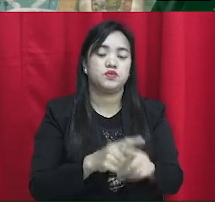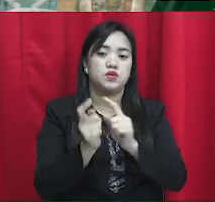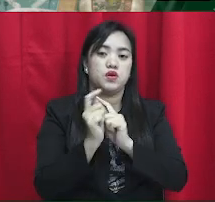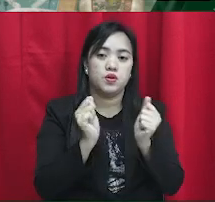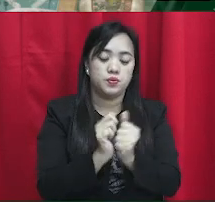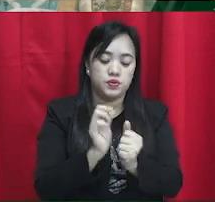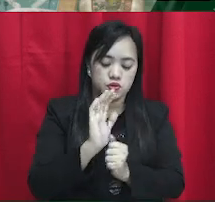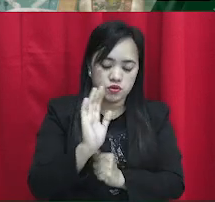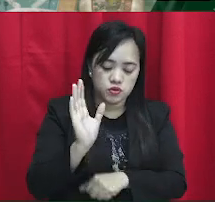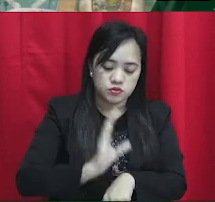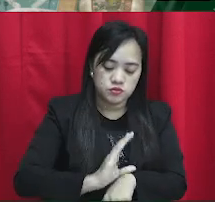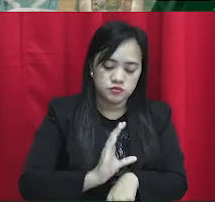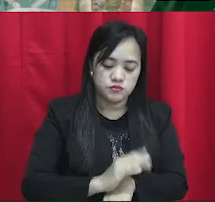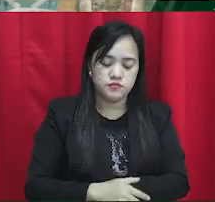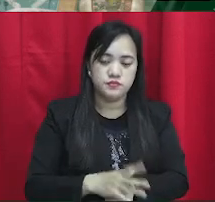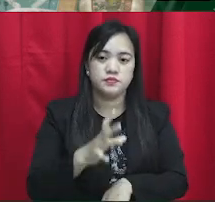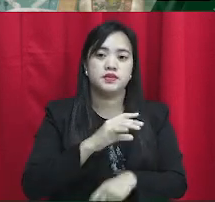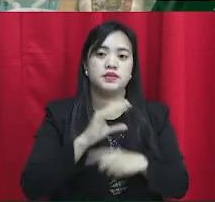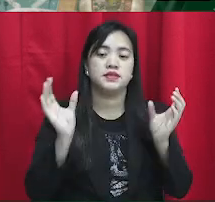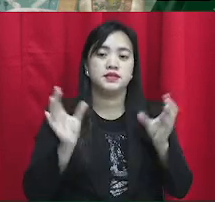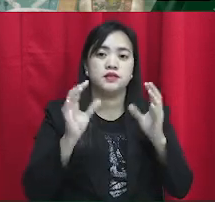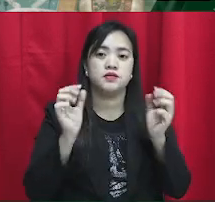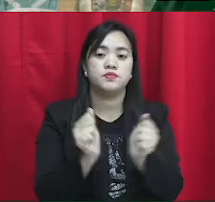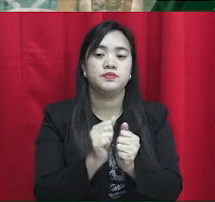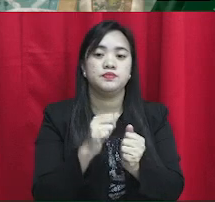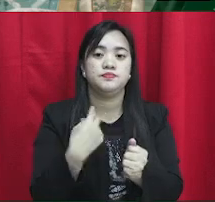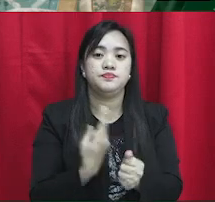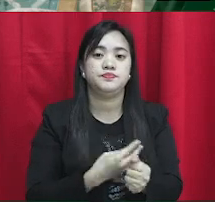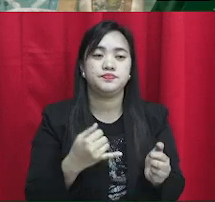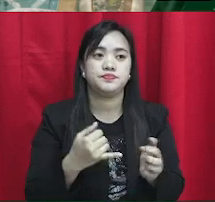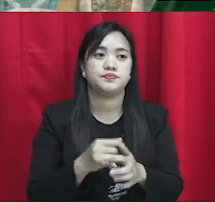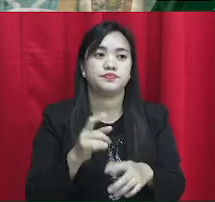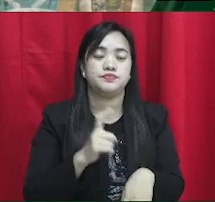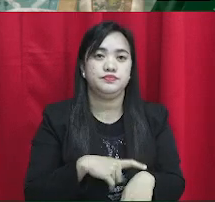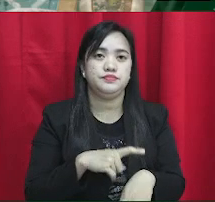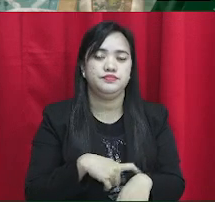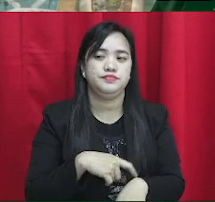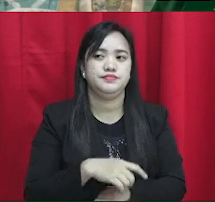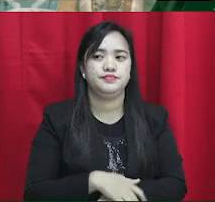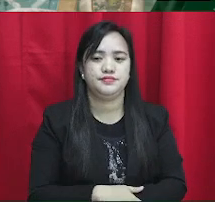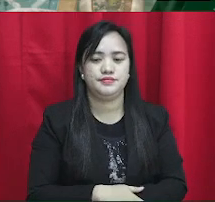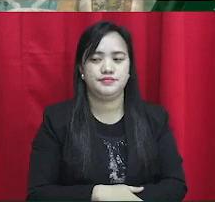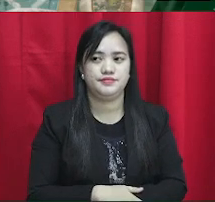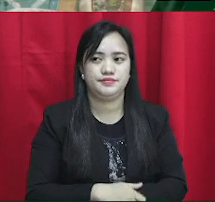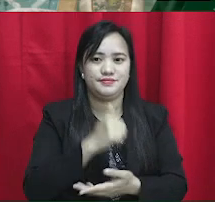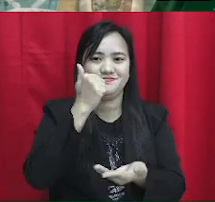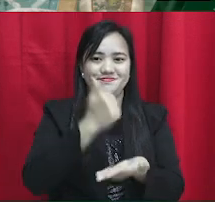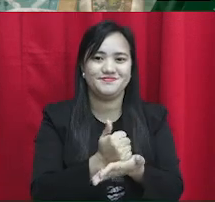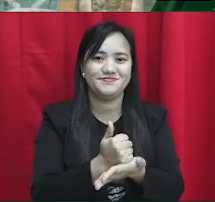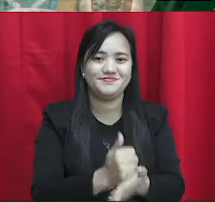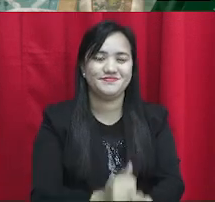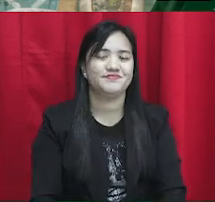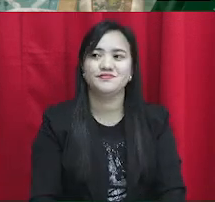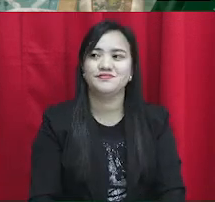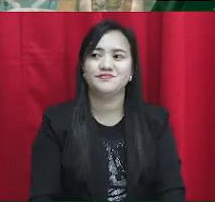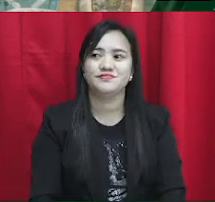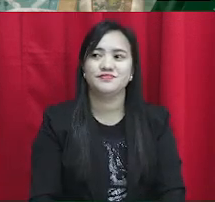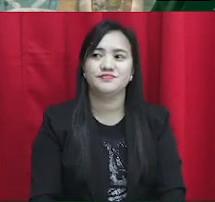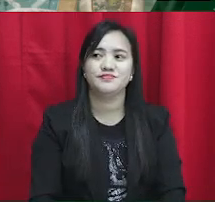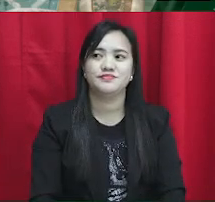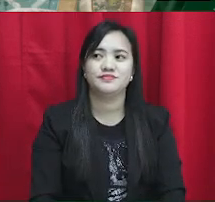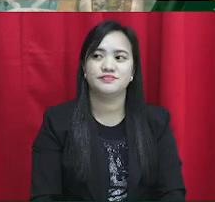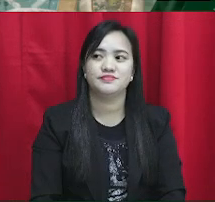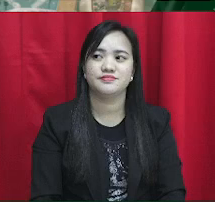church. We welcome you and celebrate with us this Christmas season. Amen. Yeah. May program po ba tayo